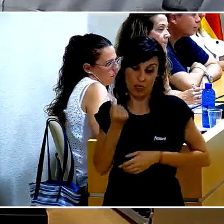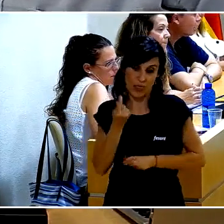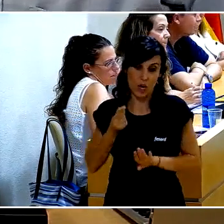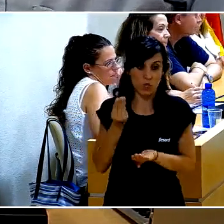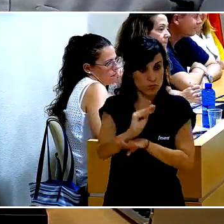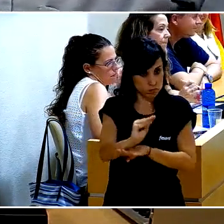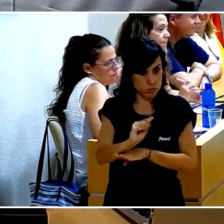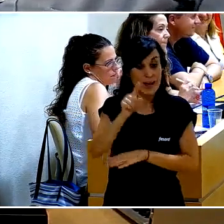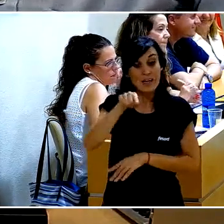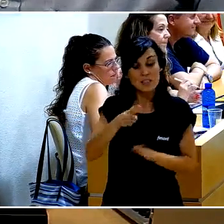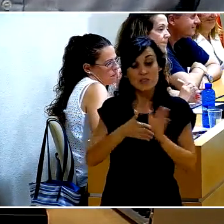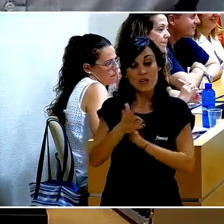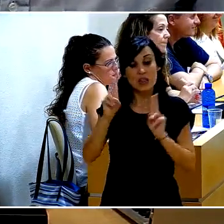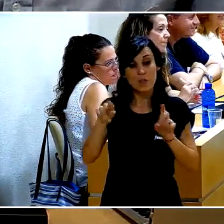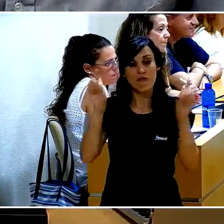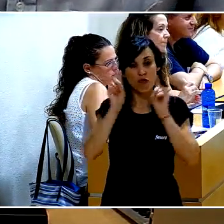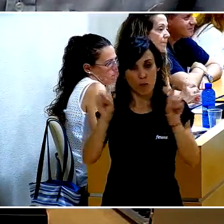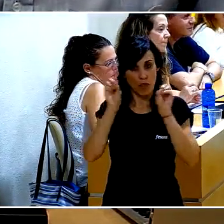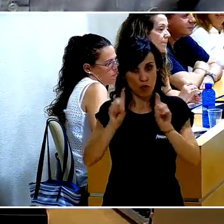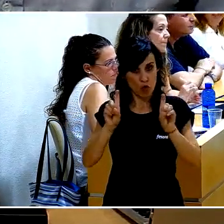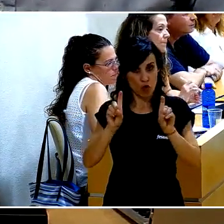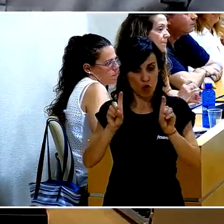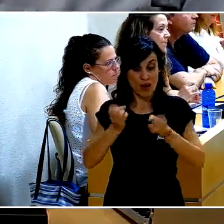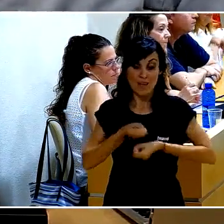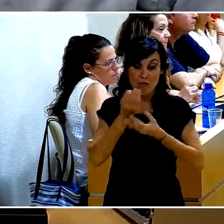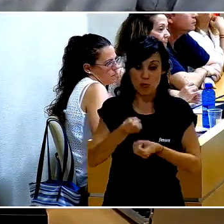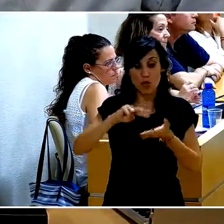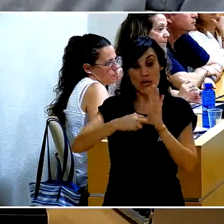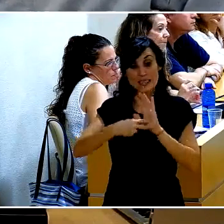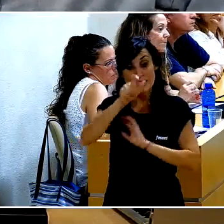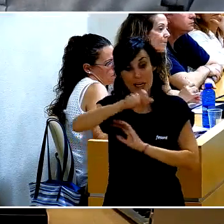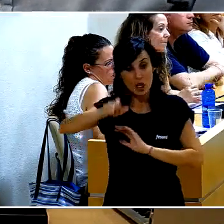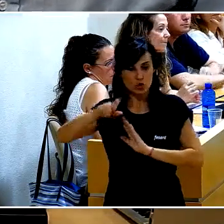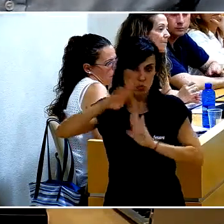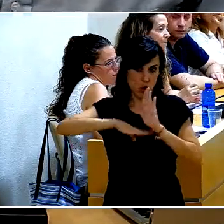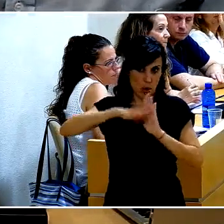també conlleva una formació i una informació als tècnics, als programadors,